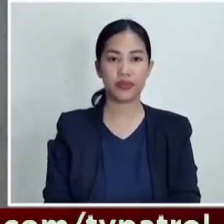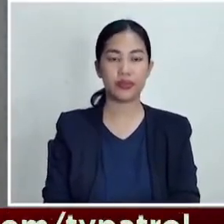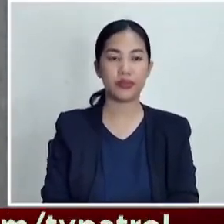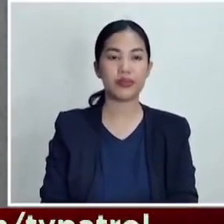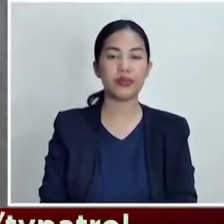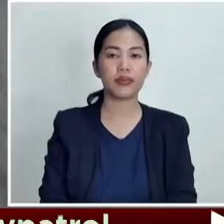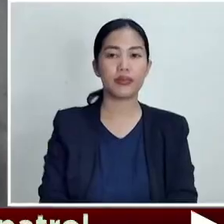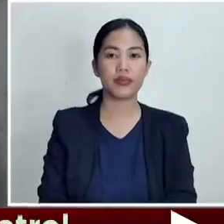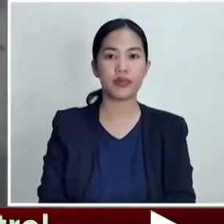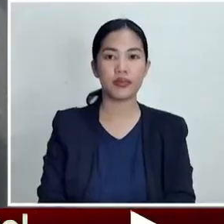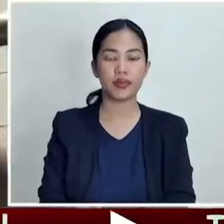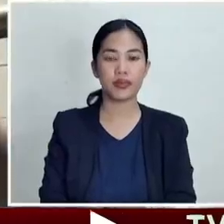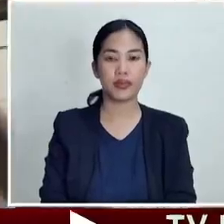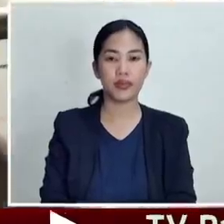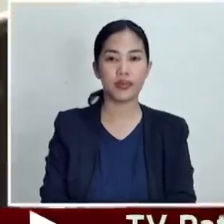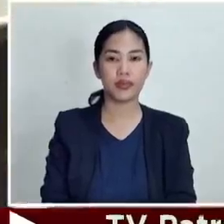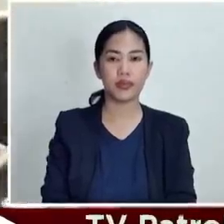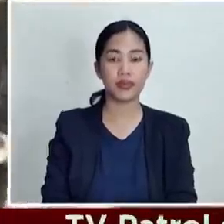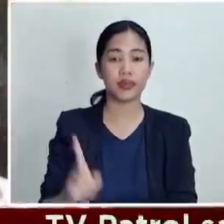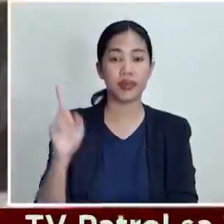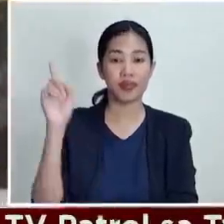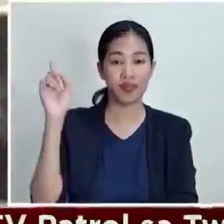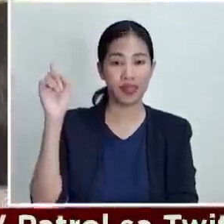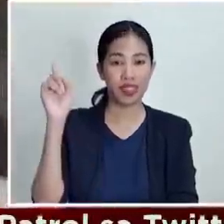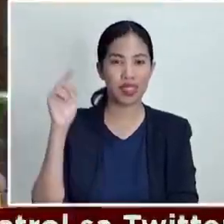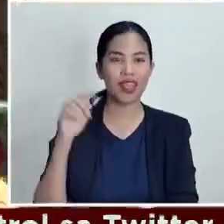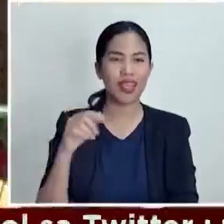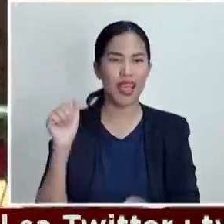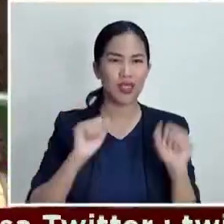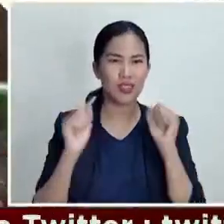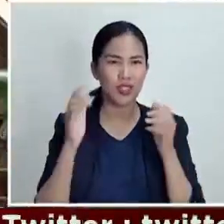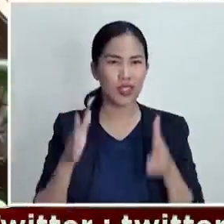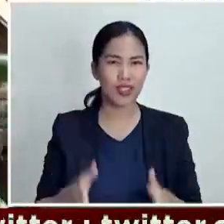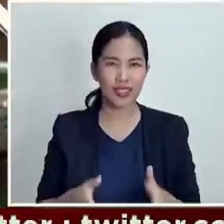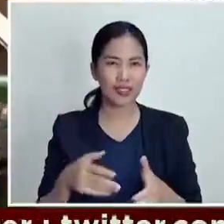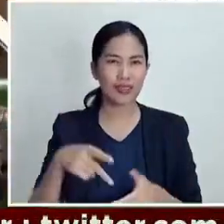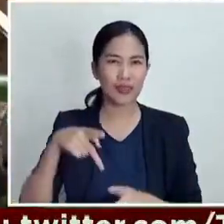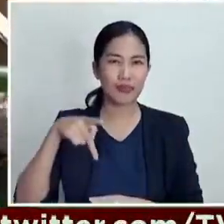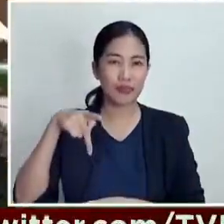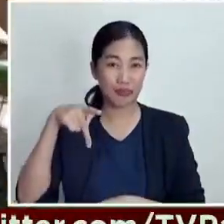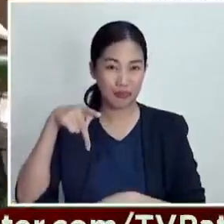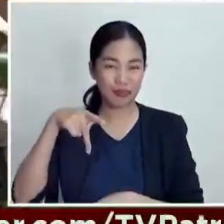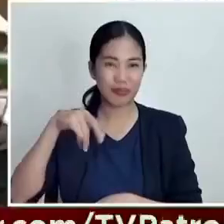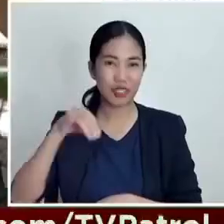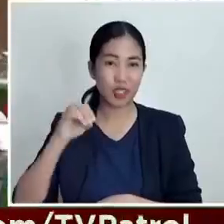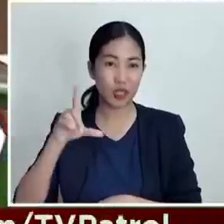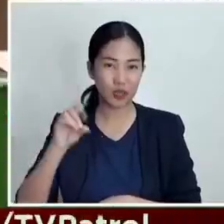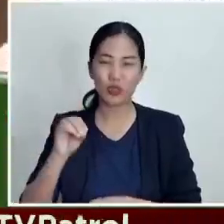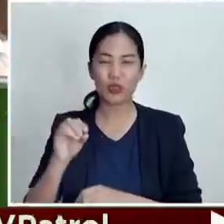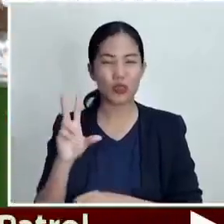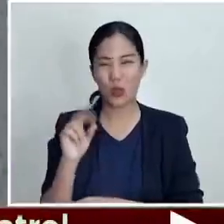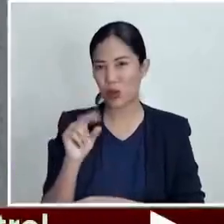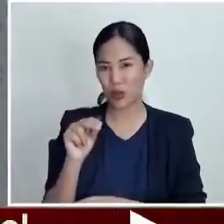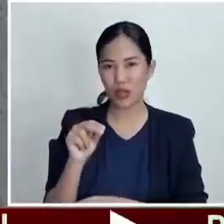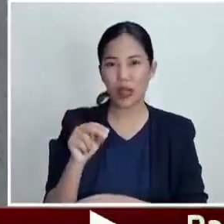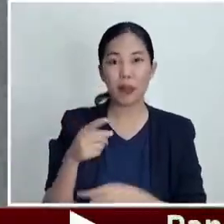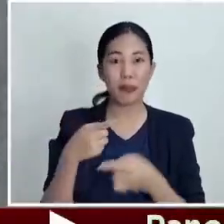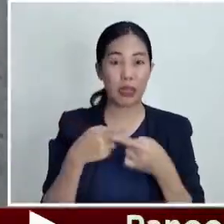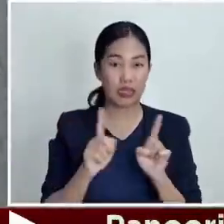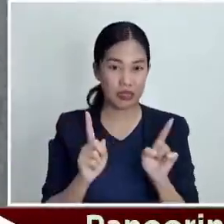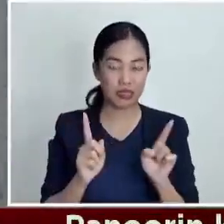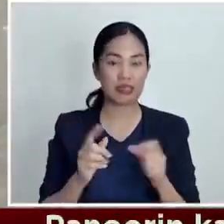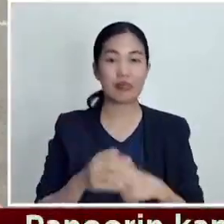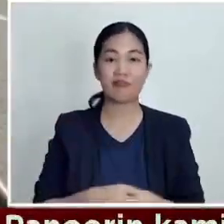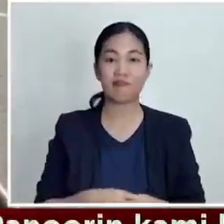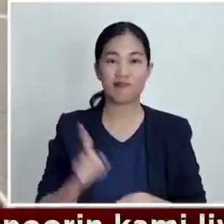hindi po siya si Papa P o Daniel Padilla, pero sa barangay Talon 5, Las Piñas, kilalang